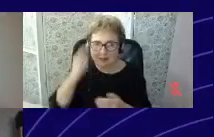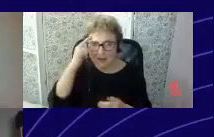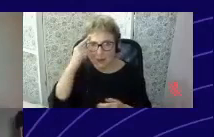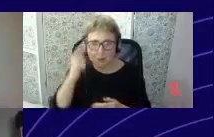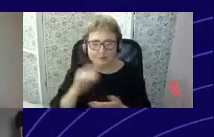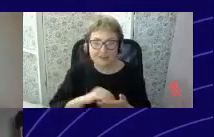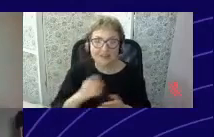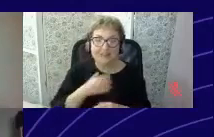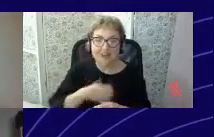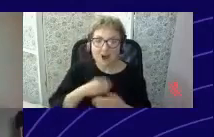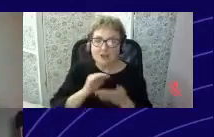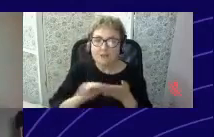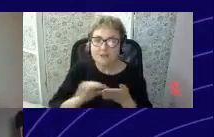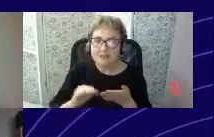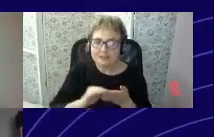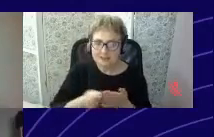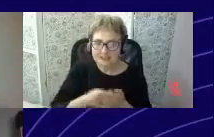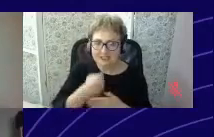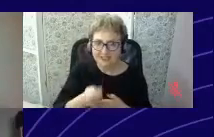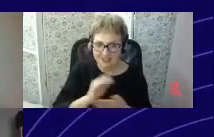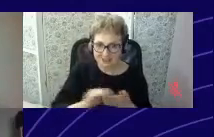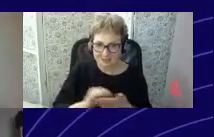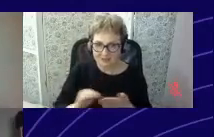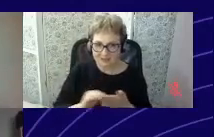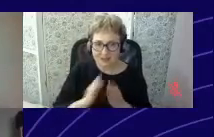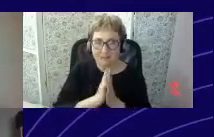продумывать, да, поэтому важно писать письменное заявление,